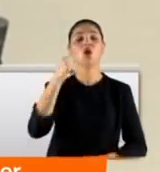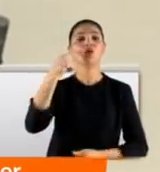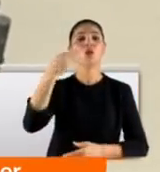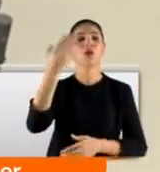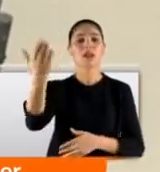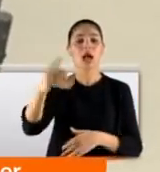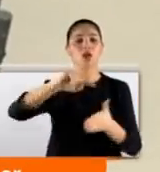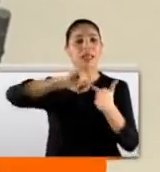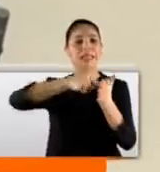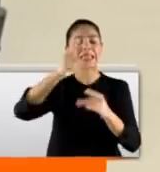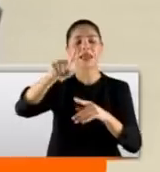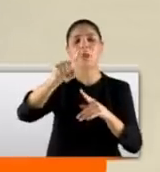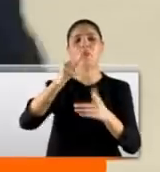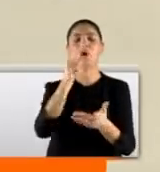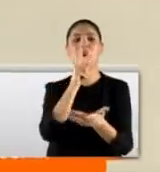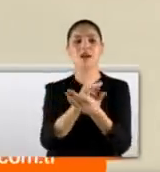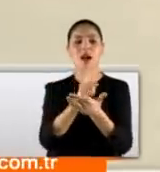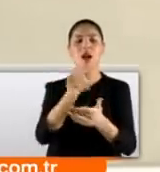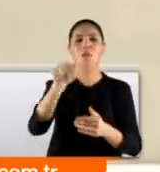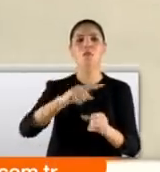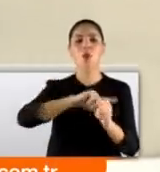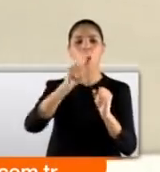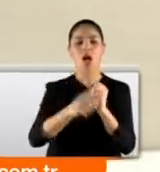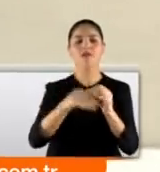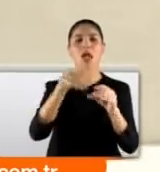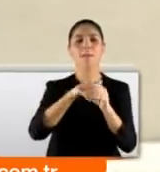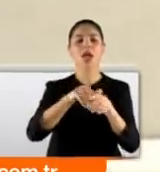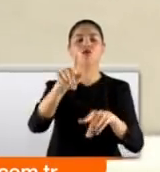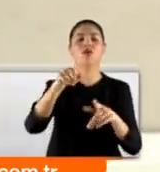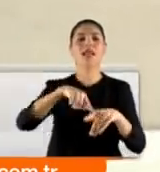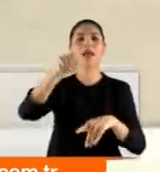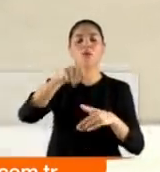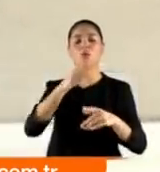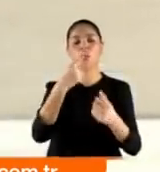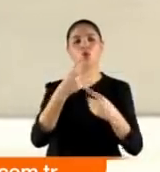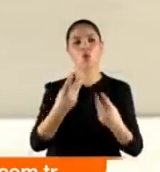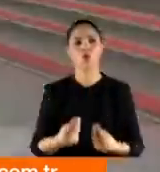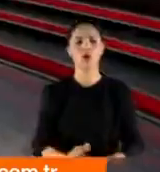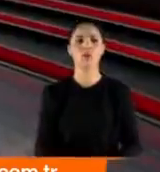Cumhurbaşkanı Erdoğan imzalı tezkerenin bu hafta Meclis Genel Kurulu'na gelmesi bekleniyor.